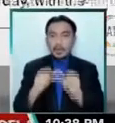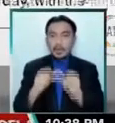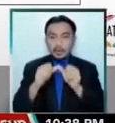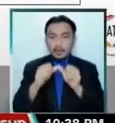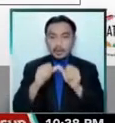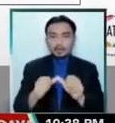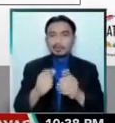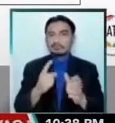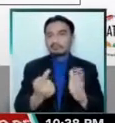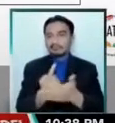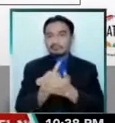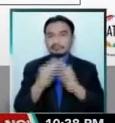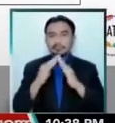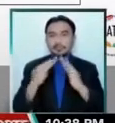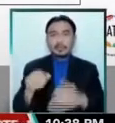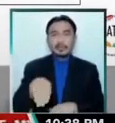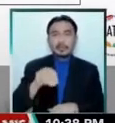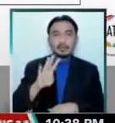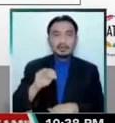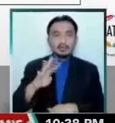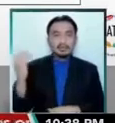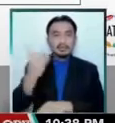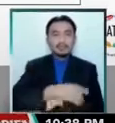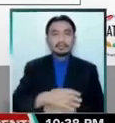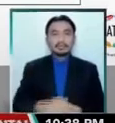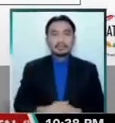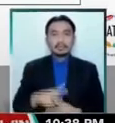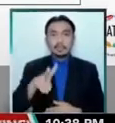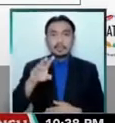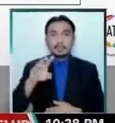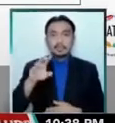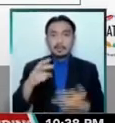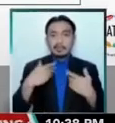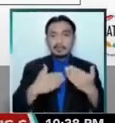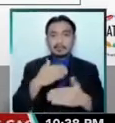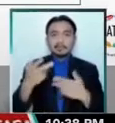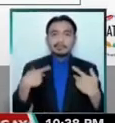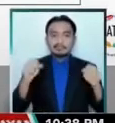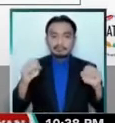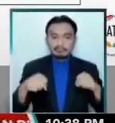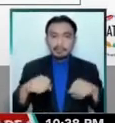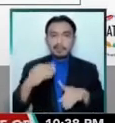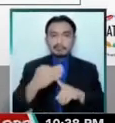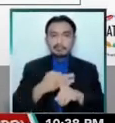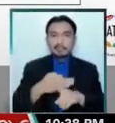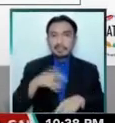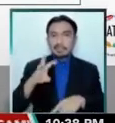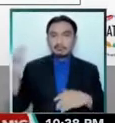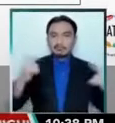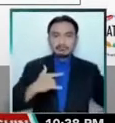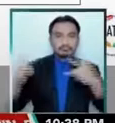ngak-ngak ng ngak-ngak pero wala namang binibigay sa atin. Lalo na ngayon, kailangan natin sila, di ba? Tapos panay sira pa sila,